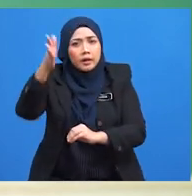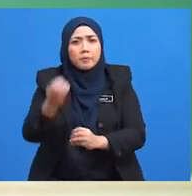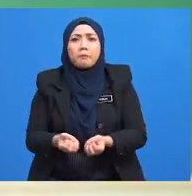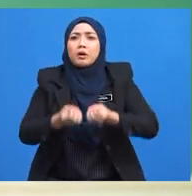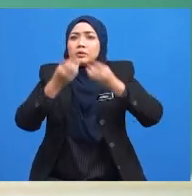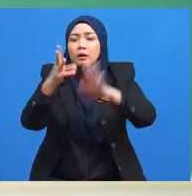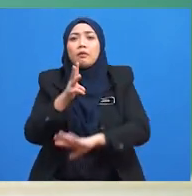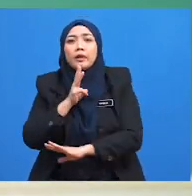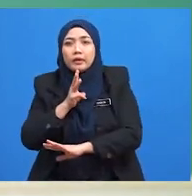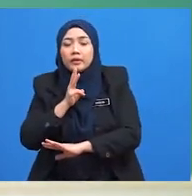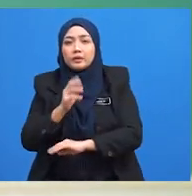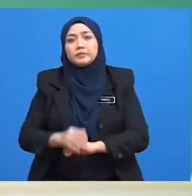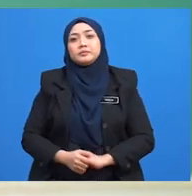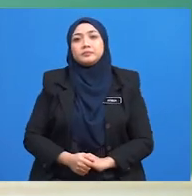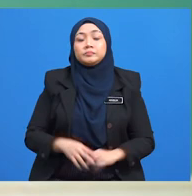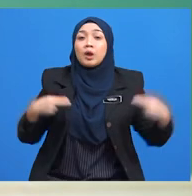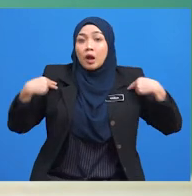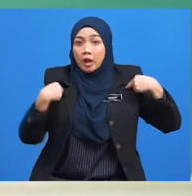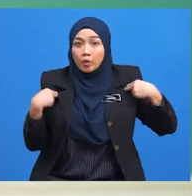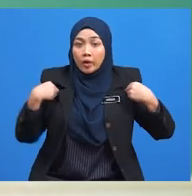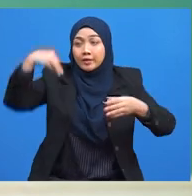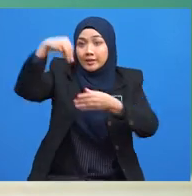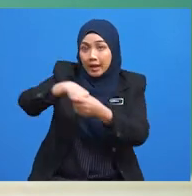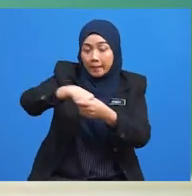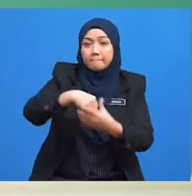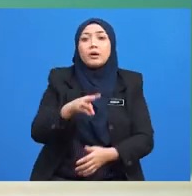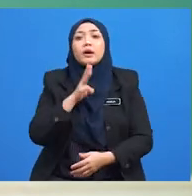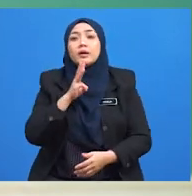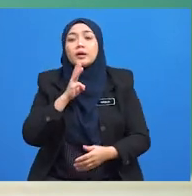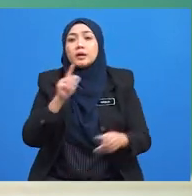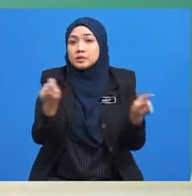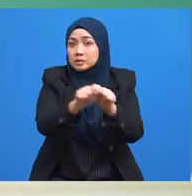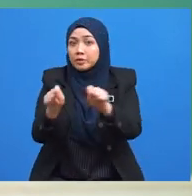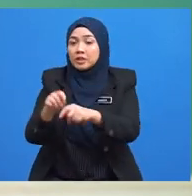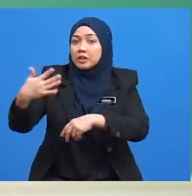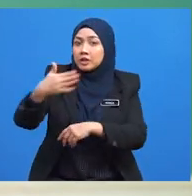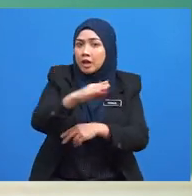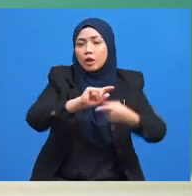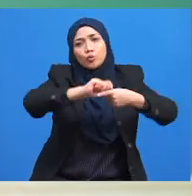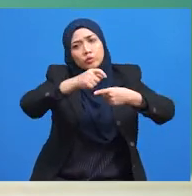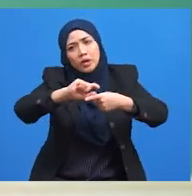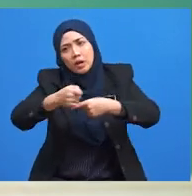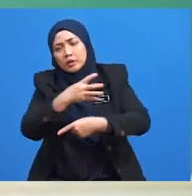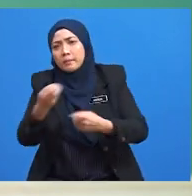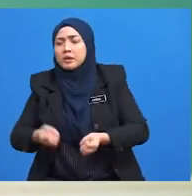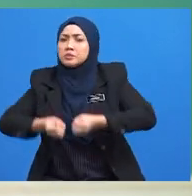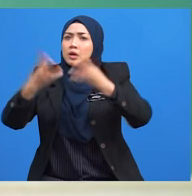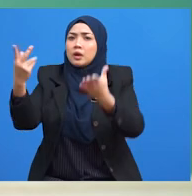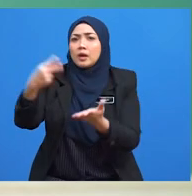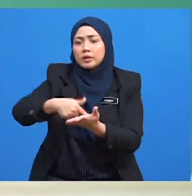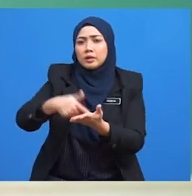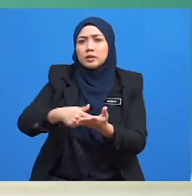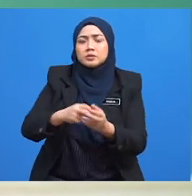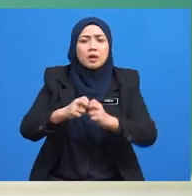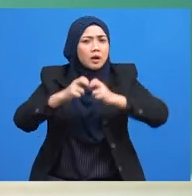Selain itu, haiwan akuatik seperti ikan, udang dan banyak lagi sangat memerlukan air untuk